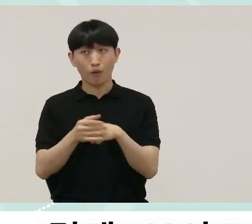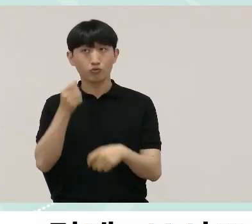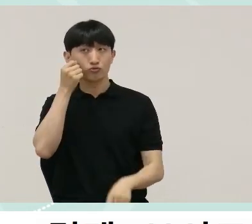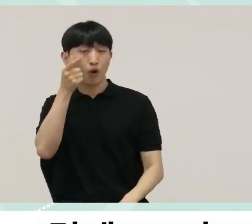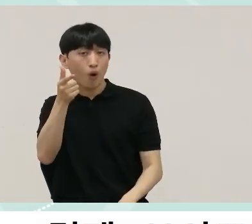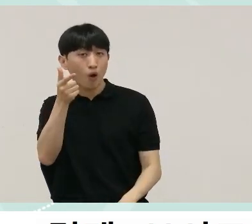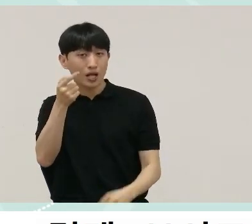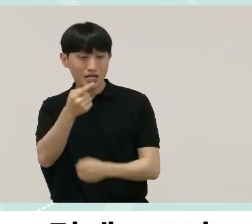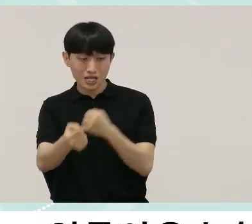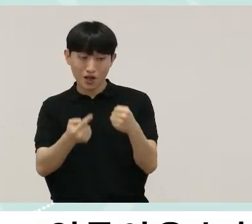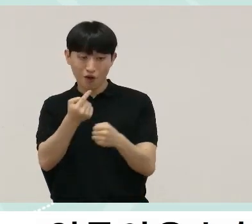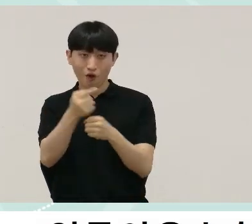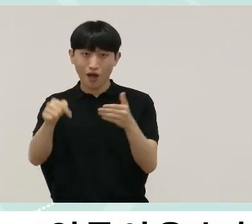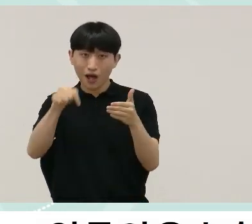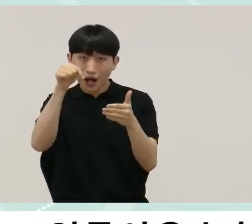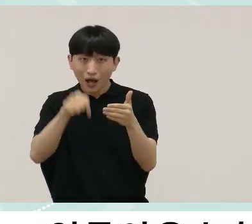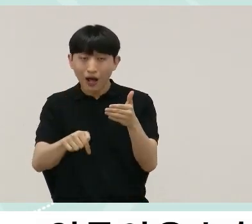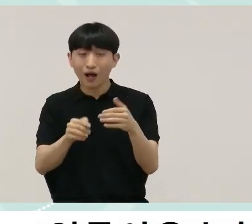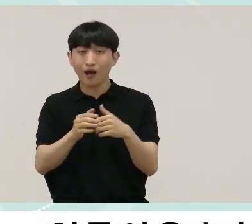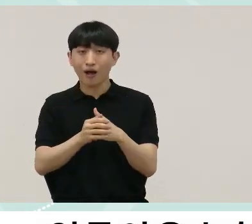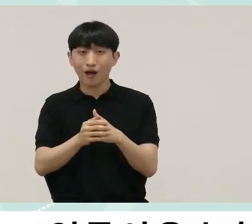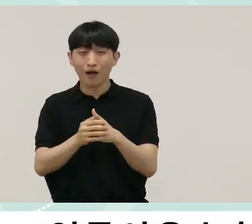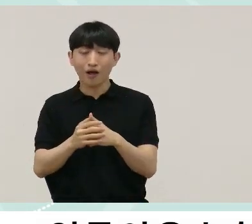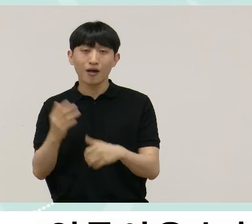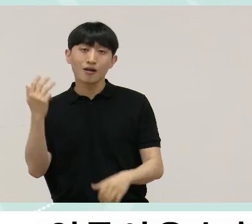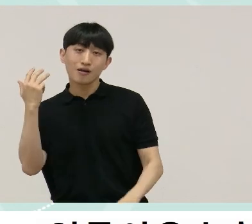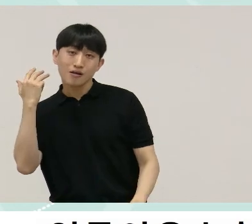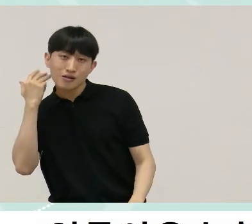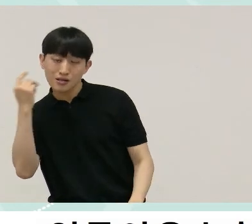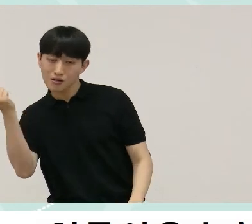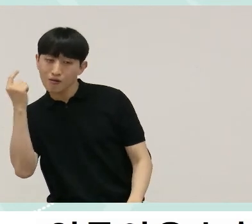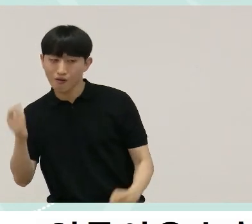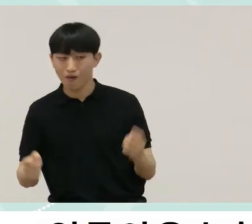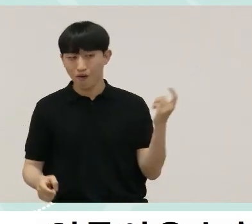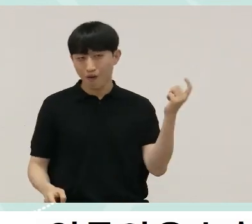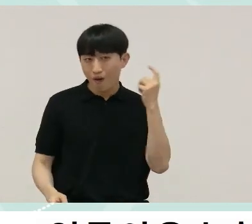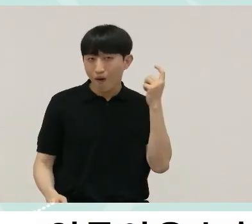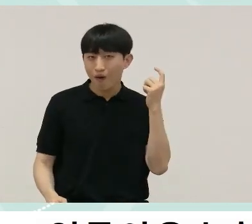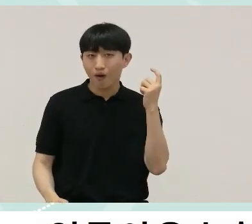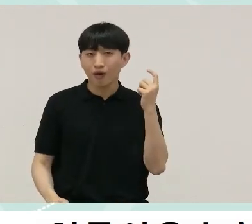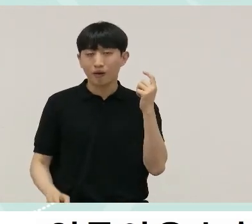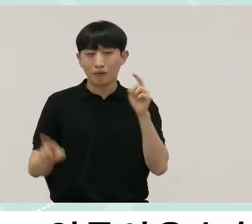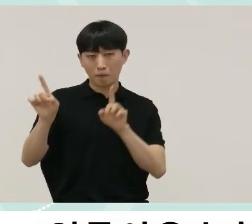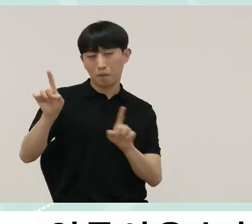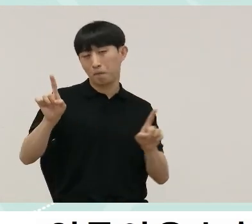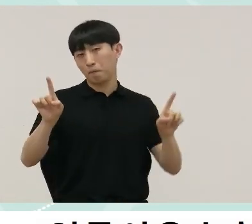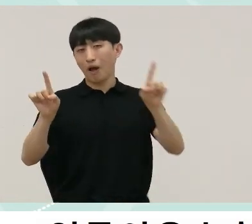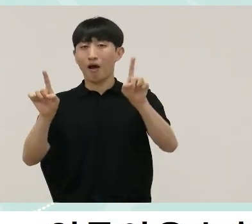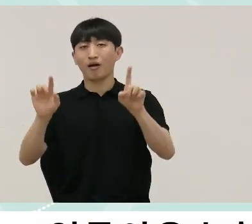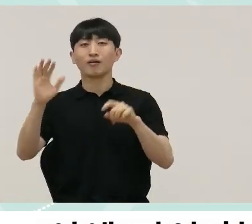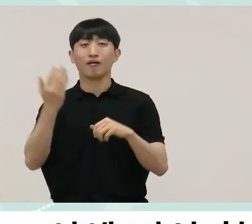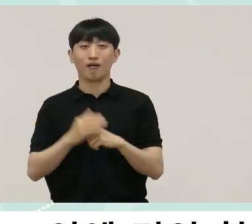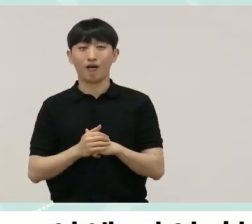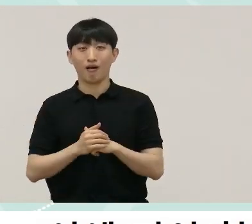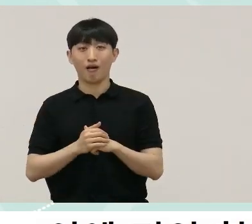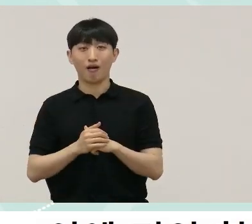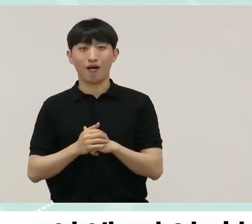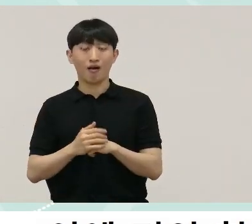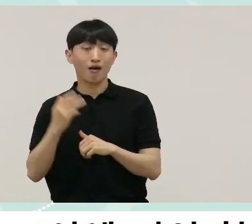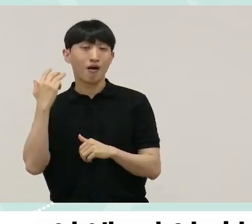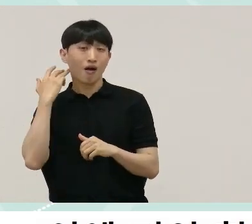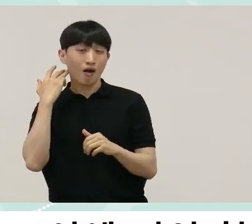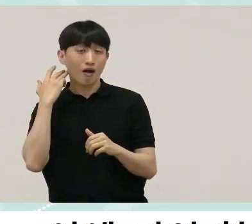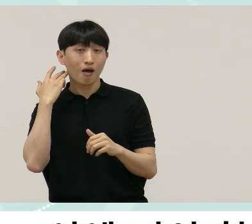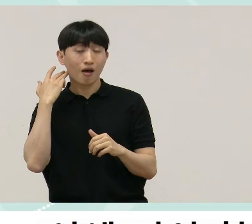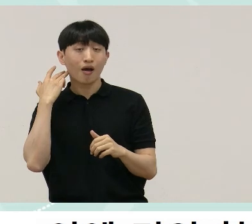사이에 거의 첫 번째 수술 효과를 따라잡았어요. 이 친구는 두 번째 수술을 하고 난 다음에 엄청난 재활 훈련을